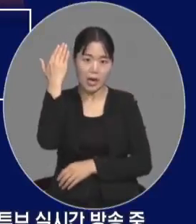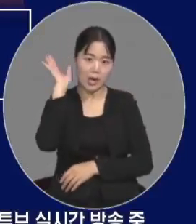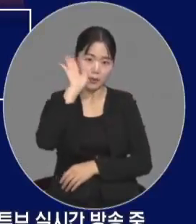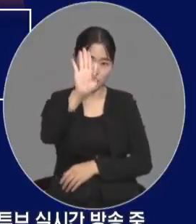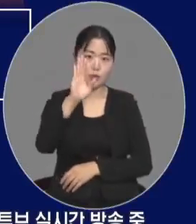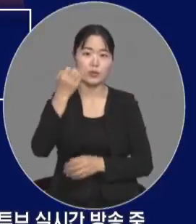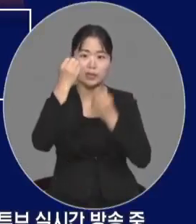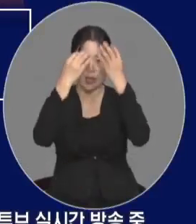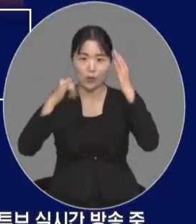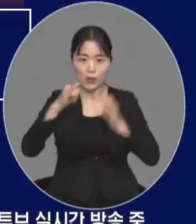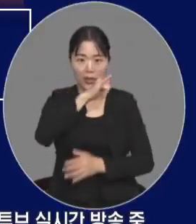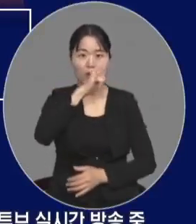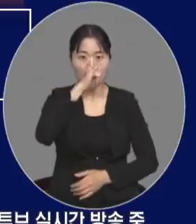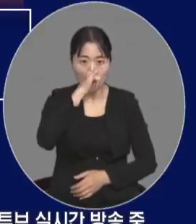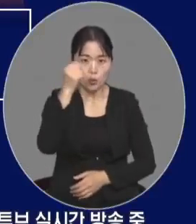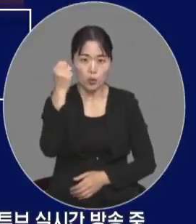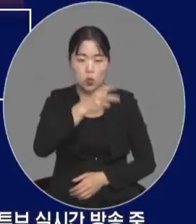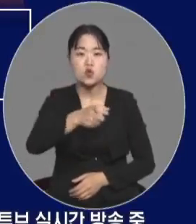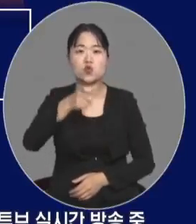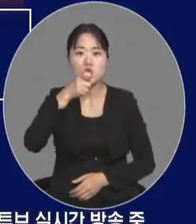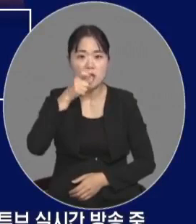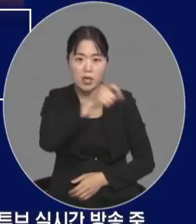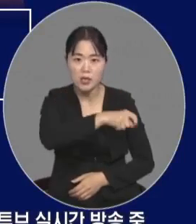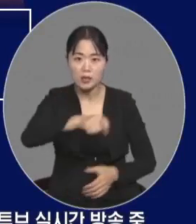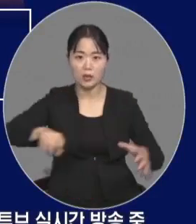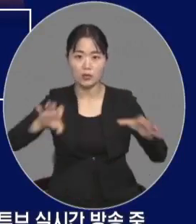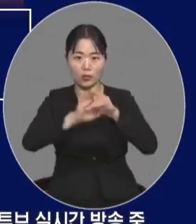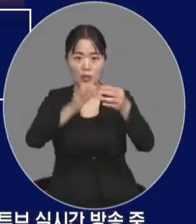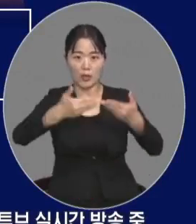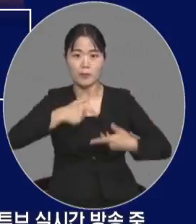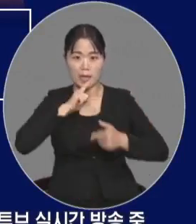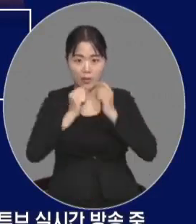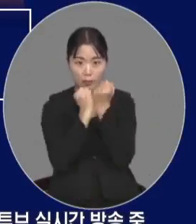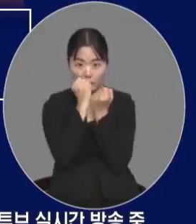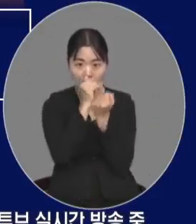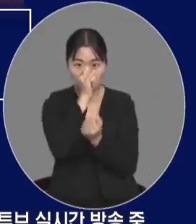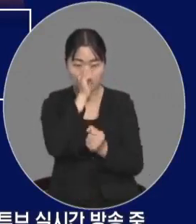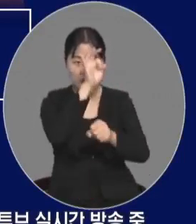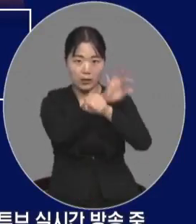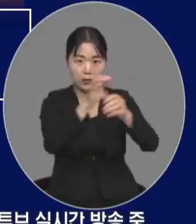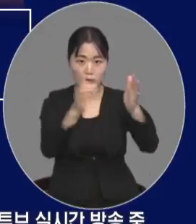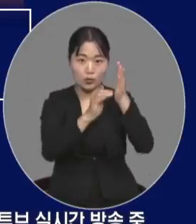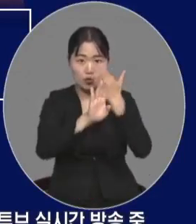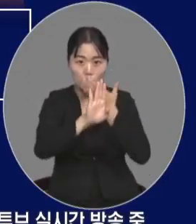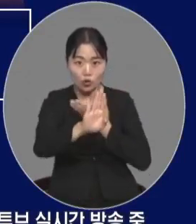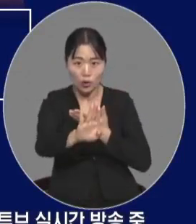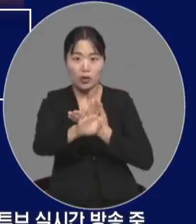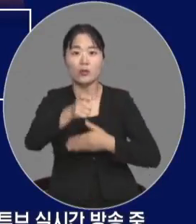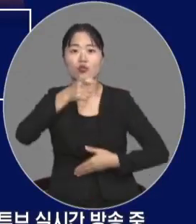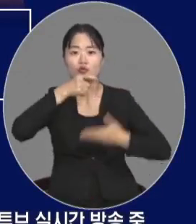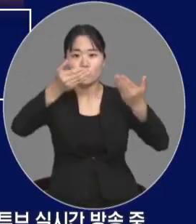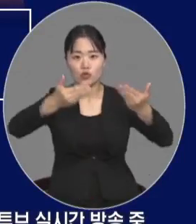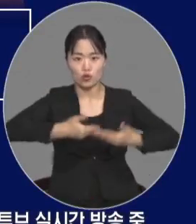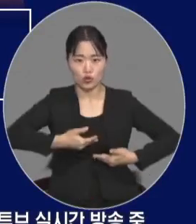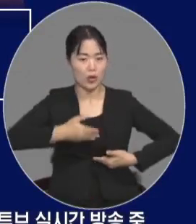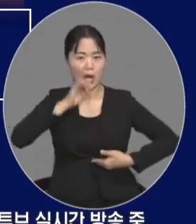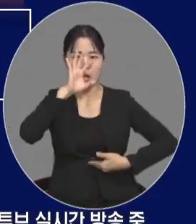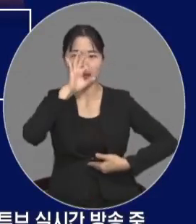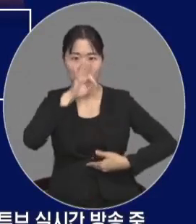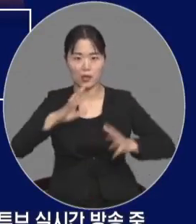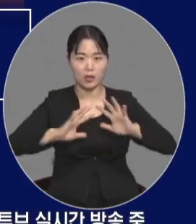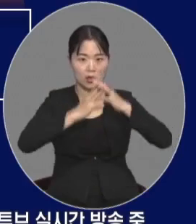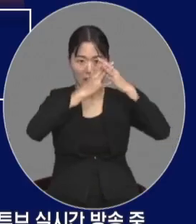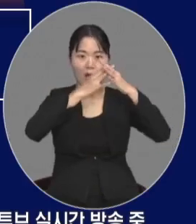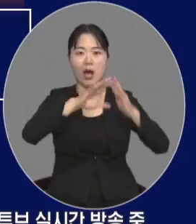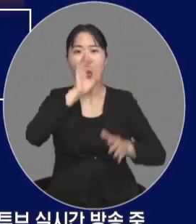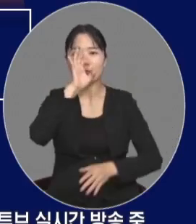있으며 수도를 연결해 주겠다는 설명을 들었지만 사고 보니 상수도 공급 불가 지역으로 건축이